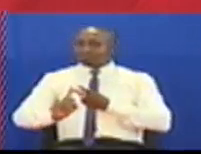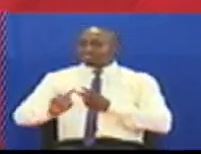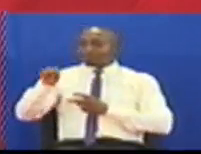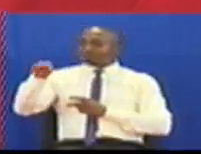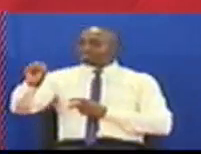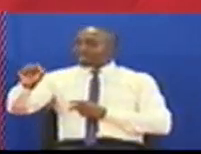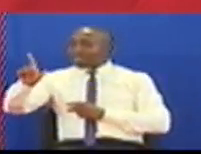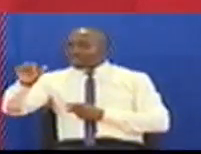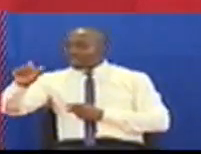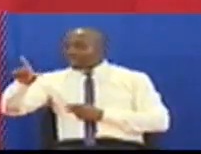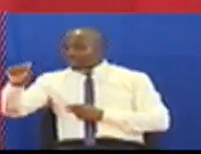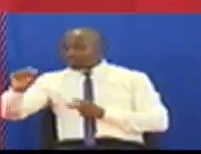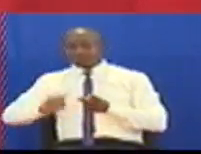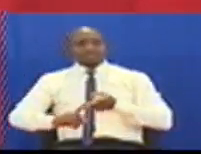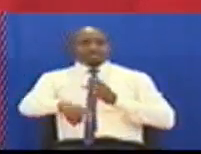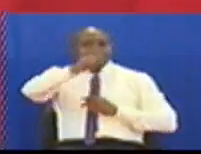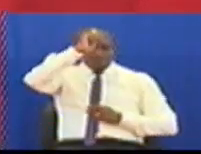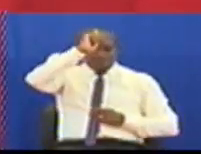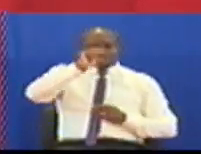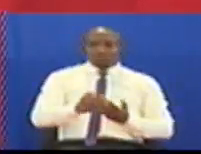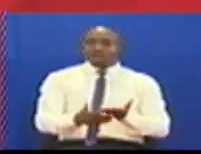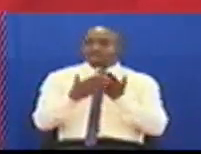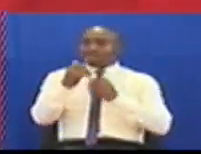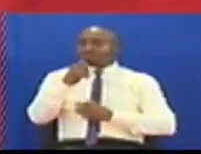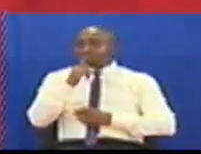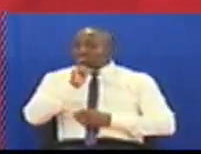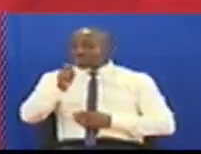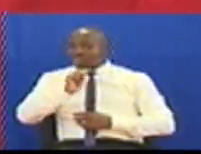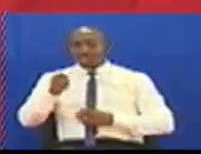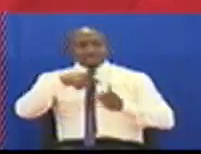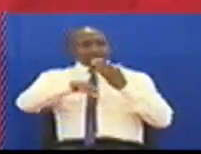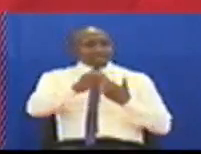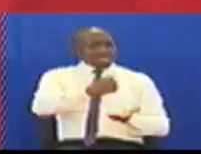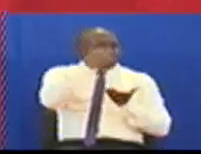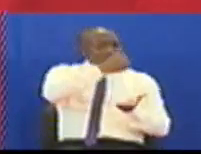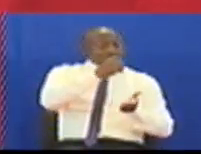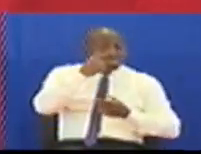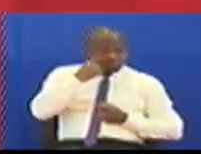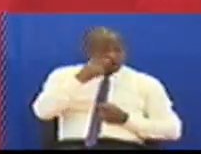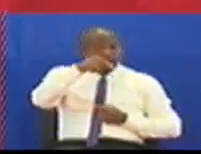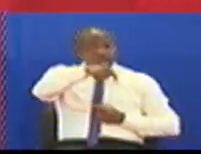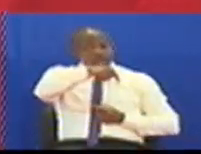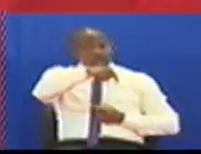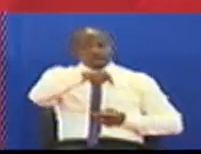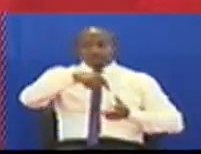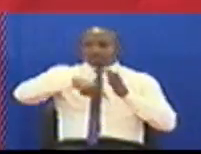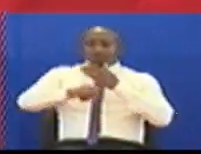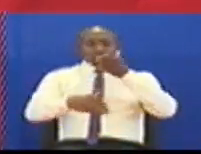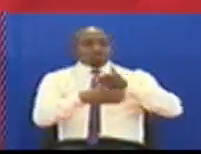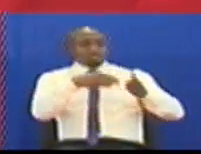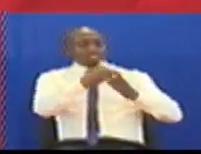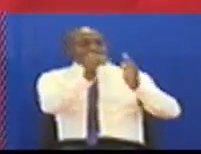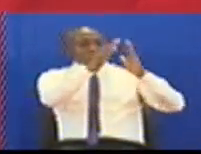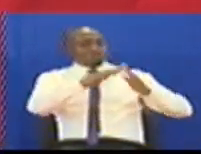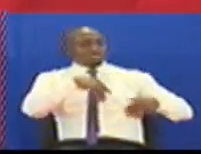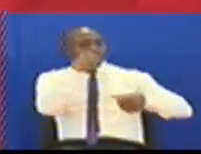Msalala. Mheshimiwa Naibu Spika, nimeona katika bajeti ya mwaka huu katika ujenzi wa nyumba za watumishi